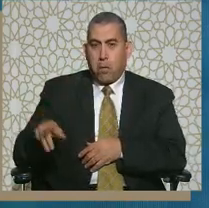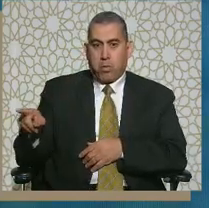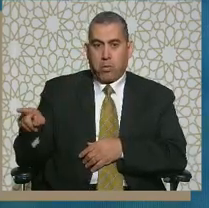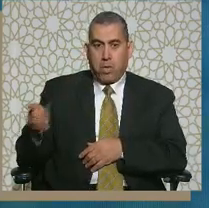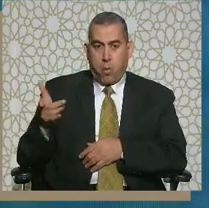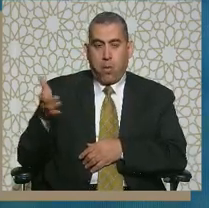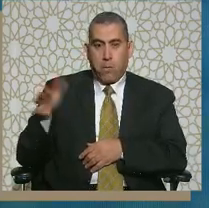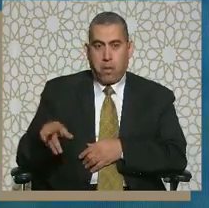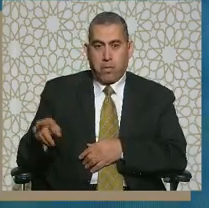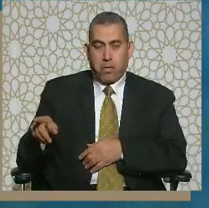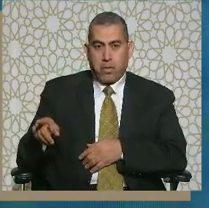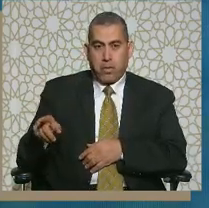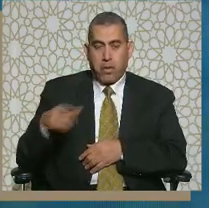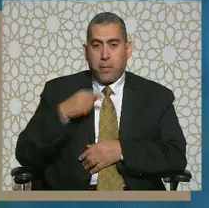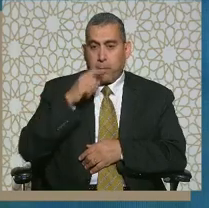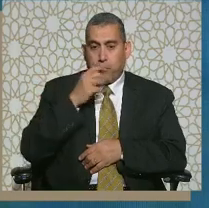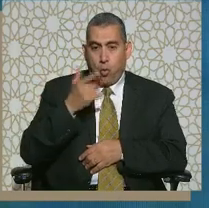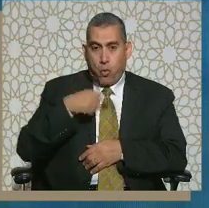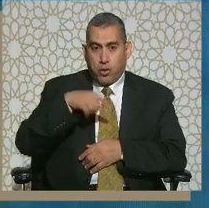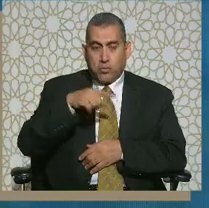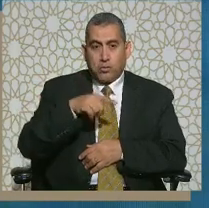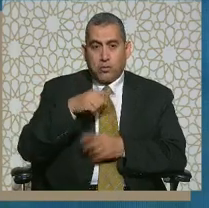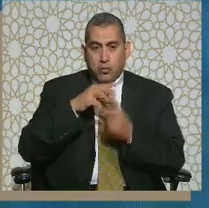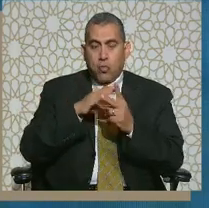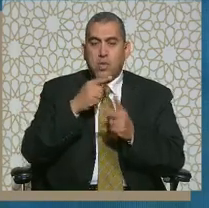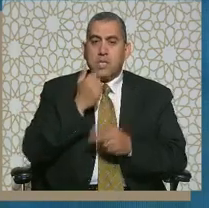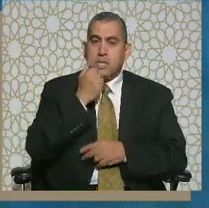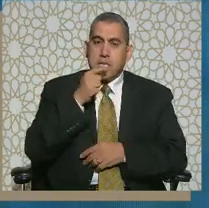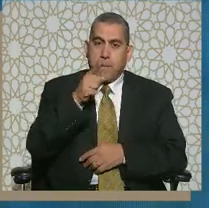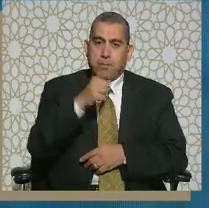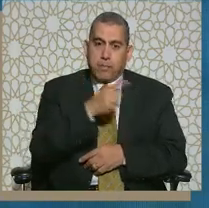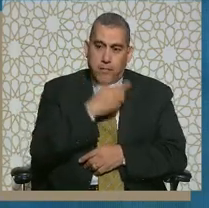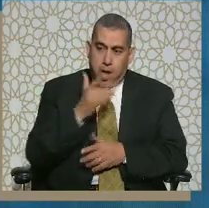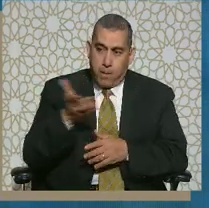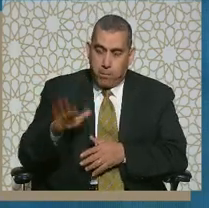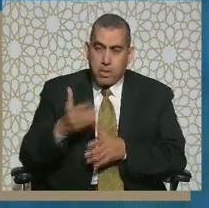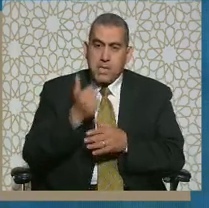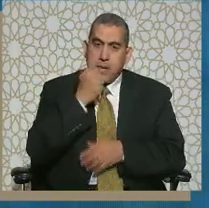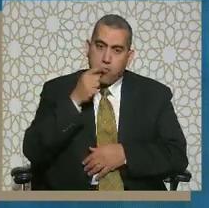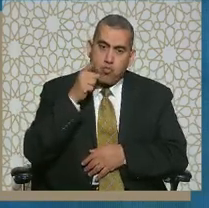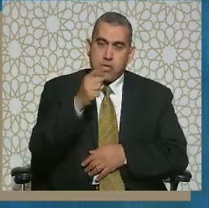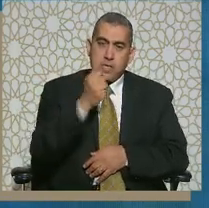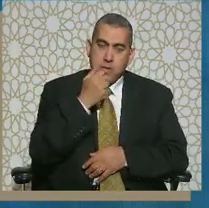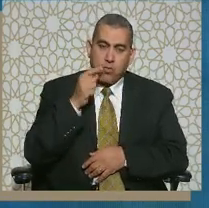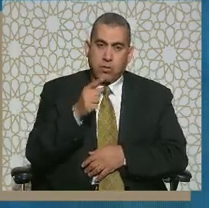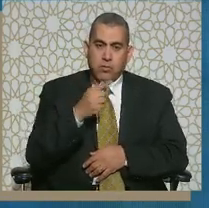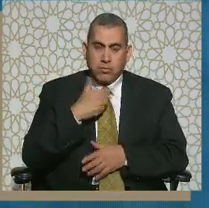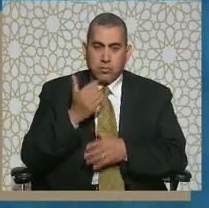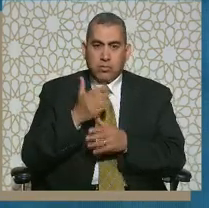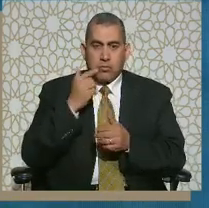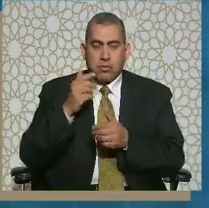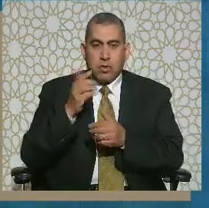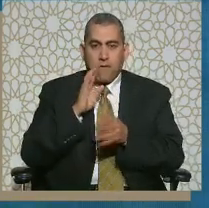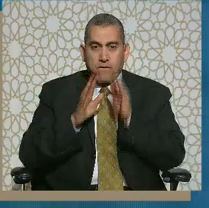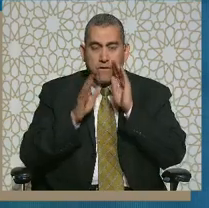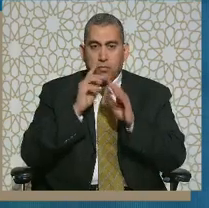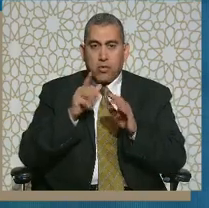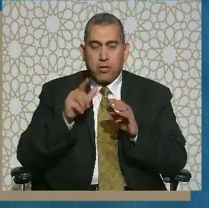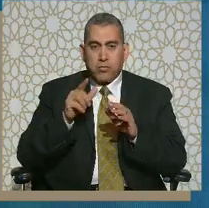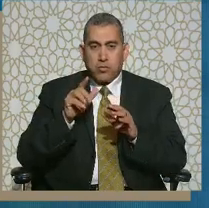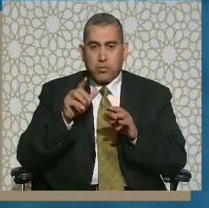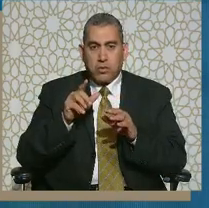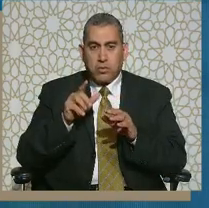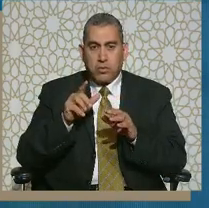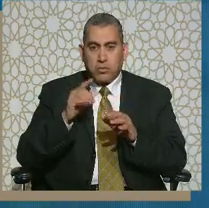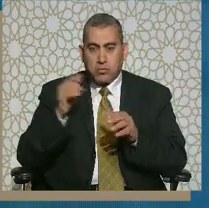يرحمه ومعايا اختي بتينا احنا الذنب بتقولوا ذنب في رقبتك وكل اما تشوف مثلا حد ينزل ابني وخطيبته على الفيس يقولوا